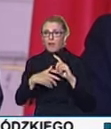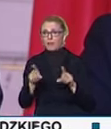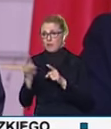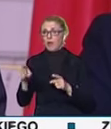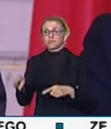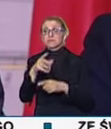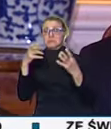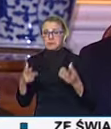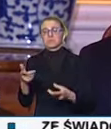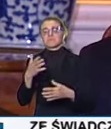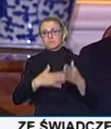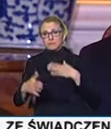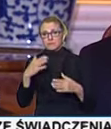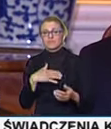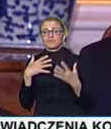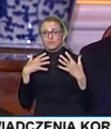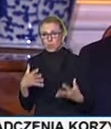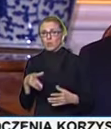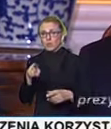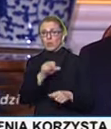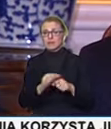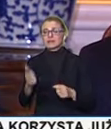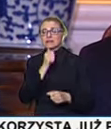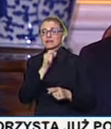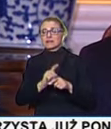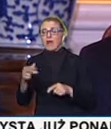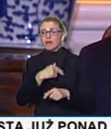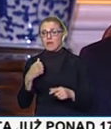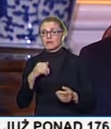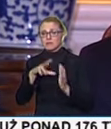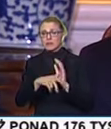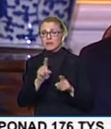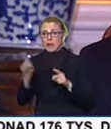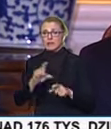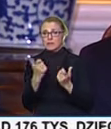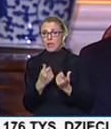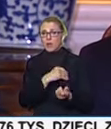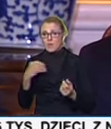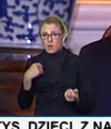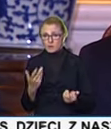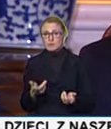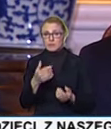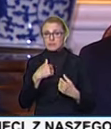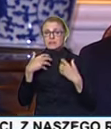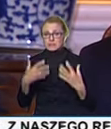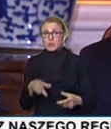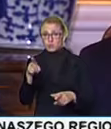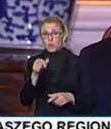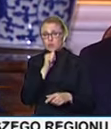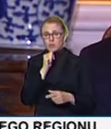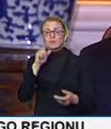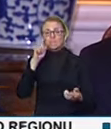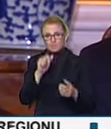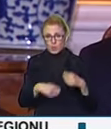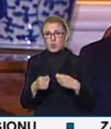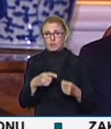nich. To jest olbrzymia szansa dla naszego miasta, to jest olbrzymia szansa dla Polski. I chcemy z tej szansy